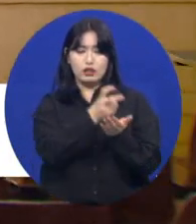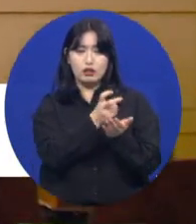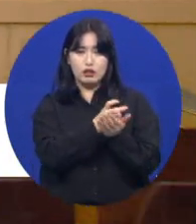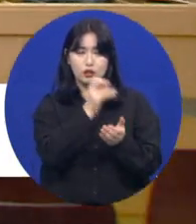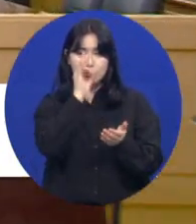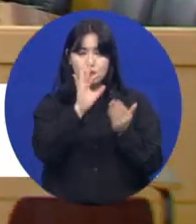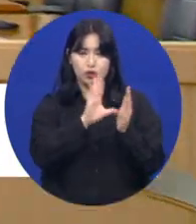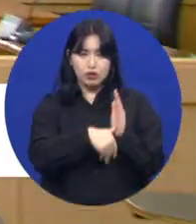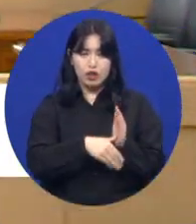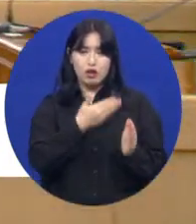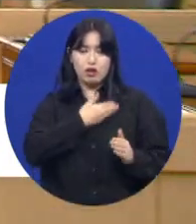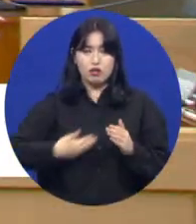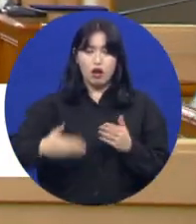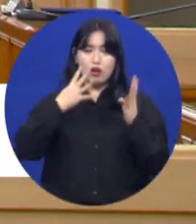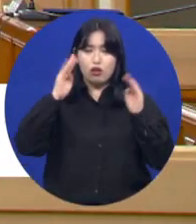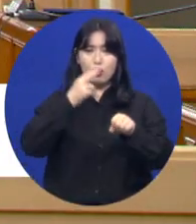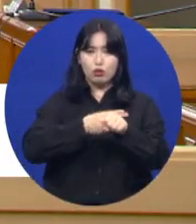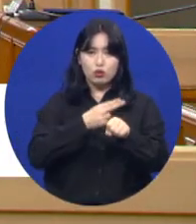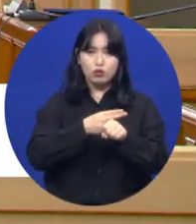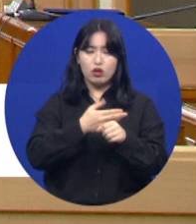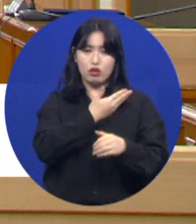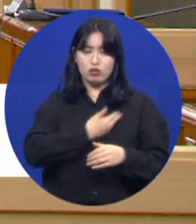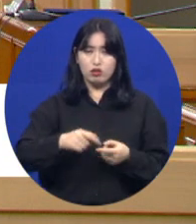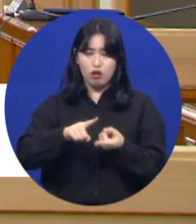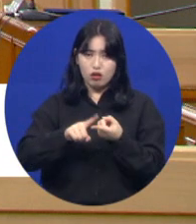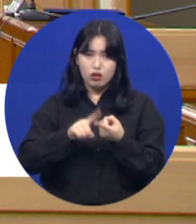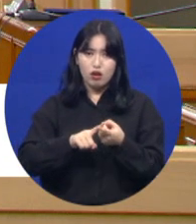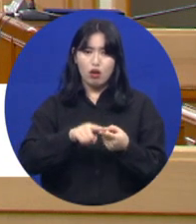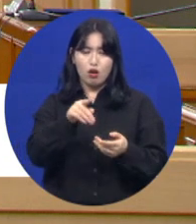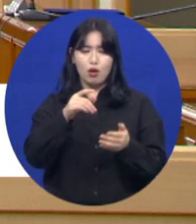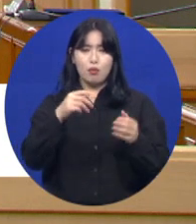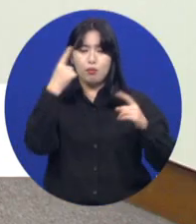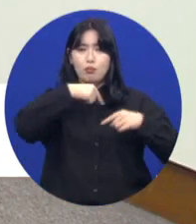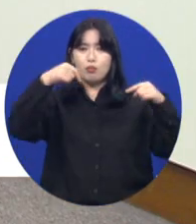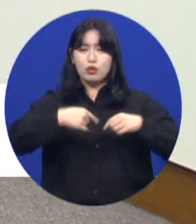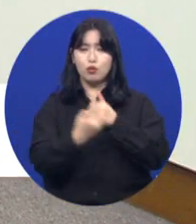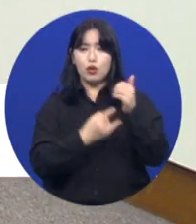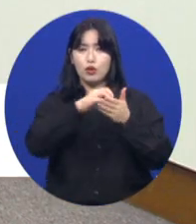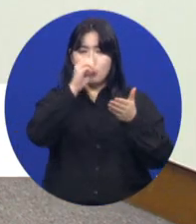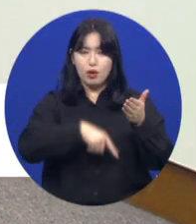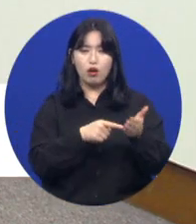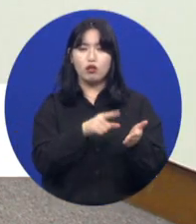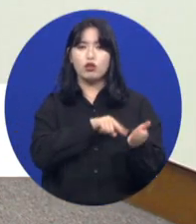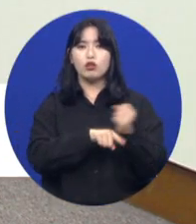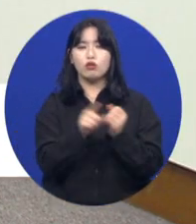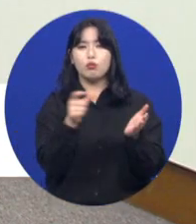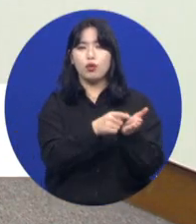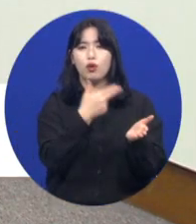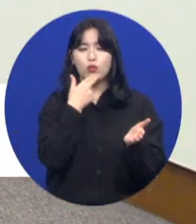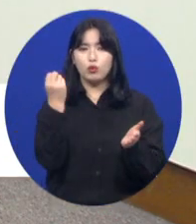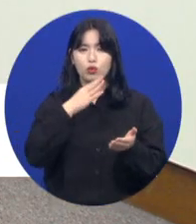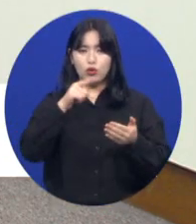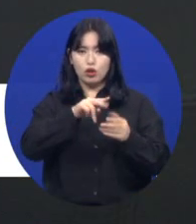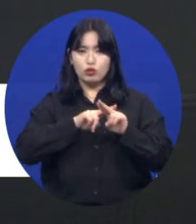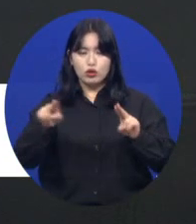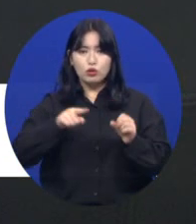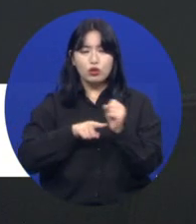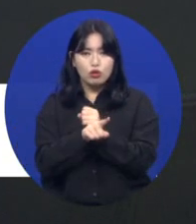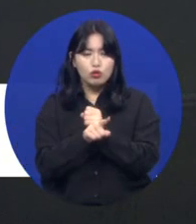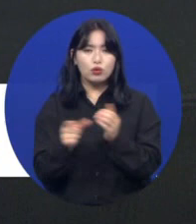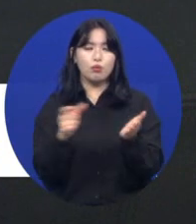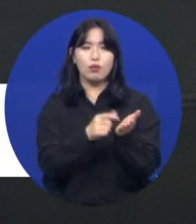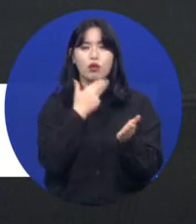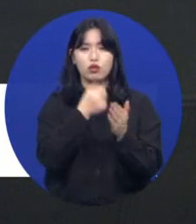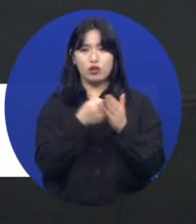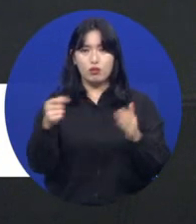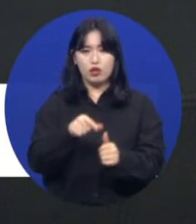대학 교수와 제자 사이를 면접위원회에서 빼야 하는 사유로 명시하지 않은 데다 합격 취소 사유로 규정하지도 않아